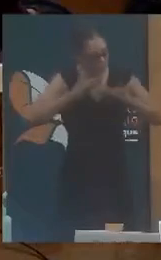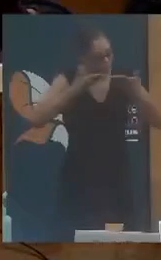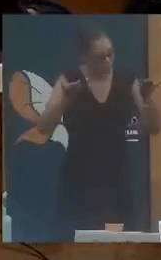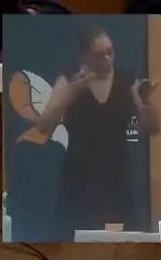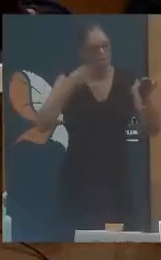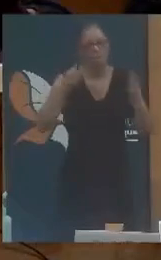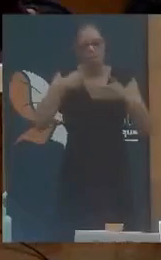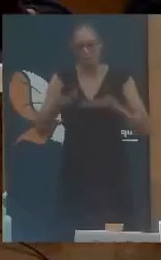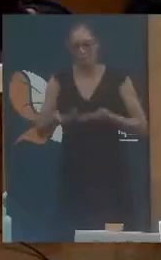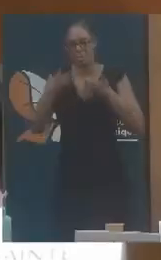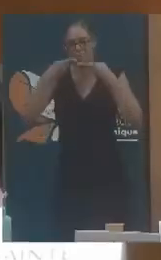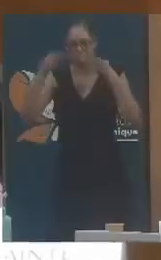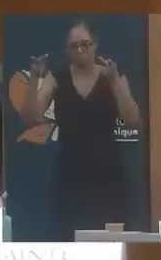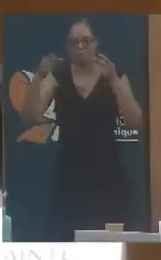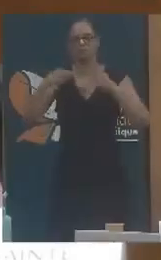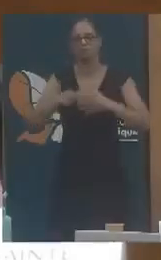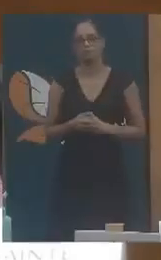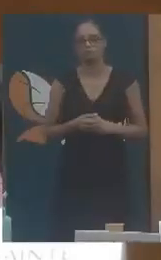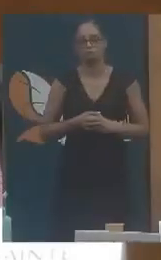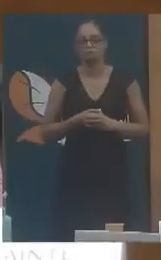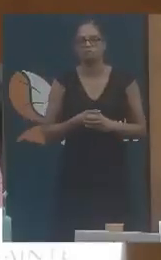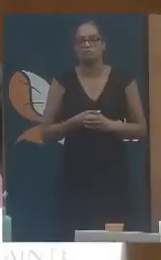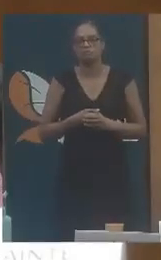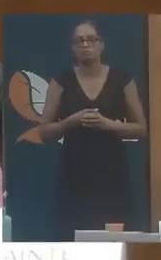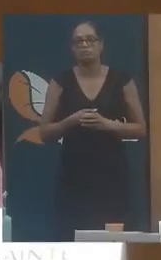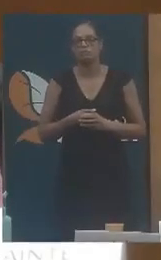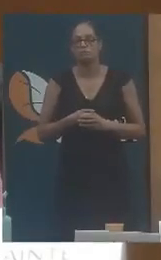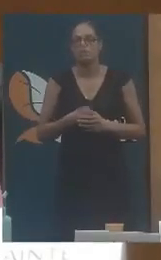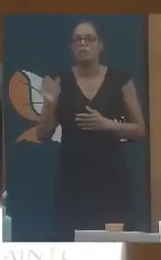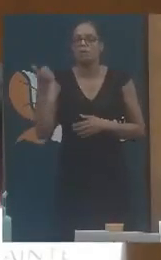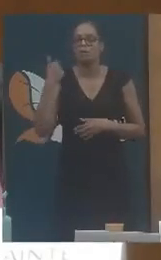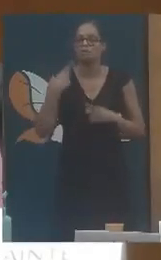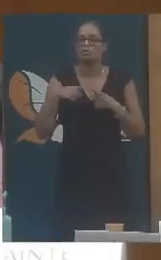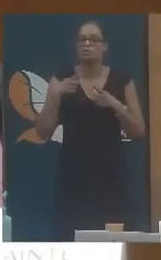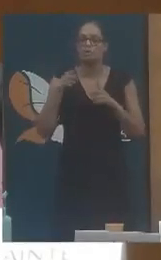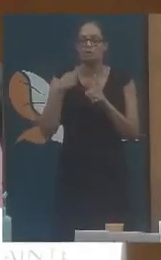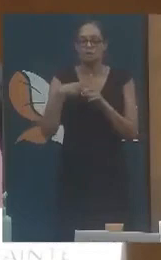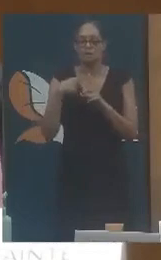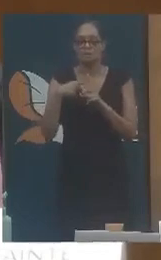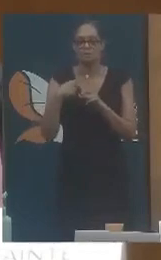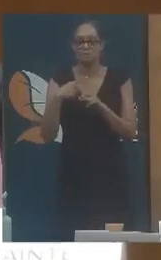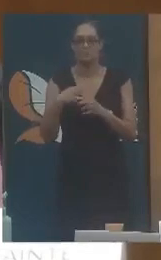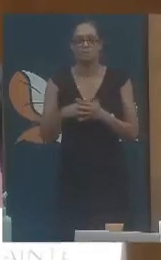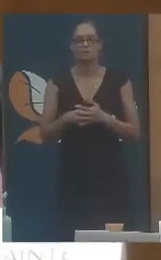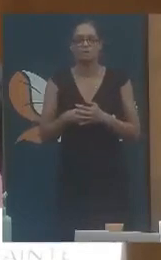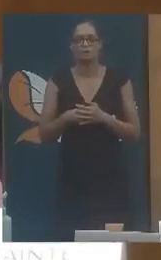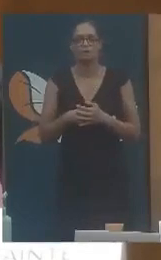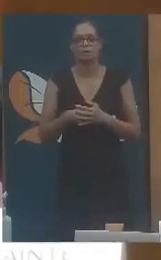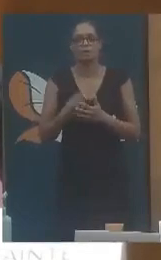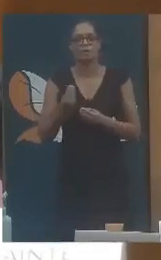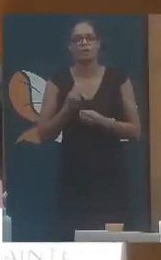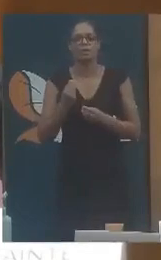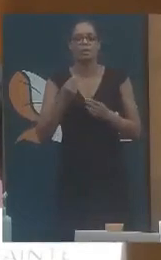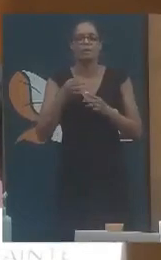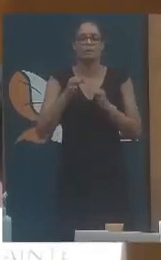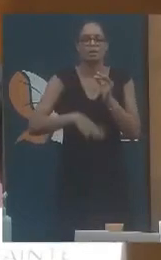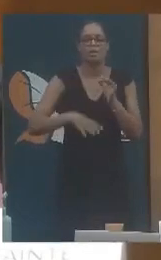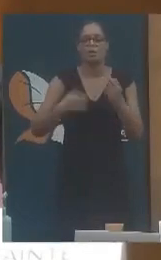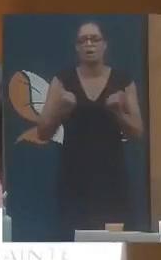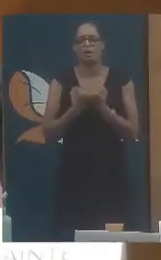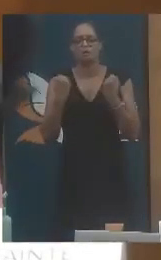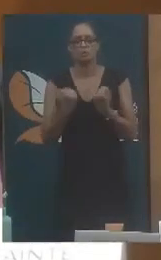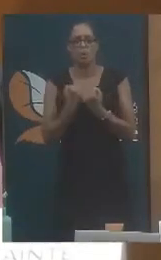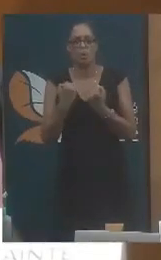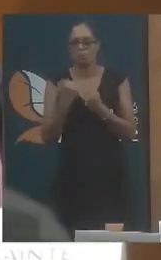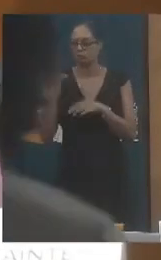publiquement. D'abord, bon, il y a un point positif. Commençons par le positif. On nous a donné le bilan des actions faites